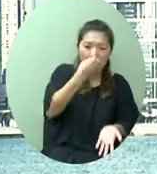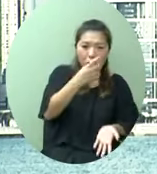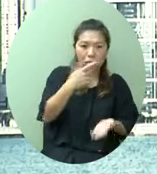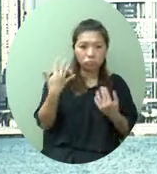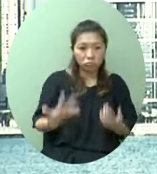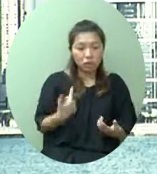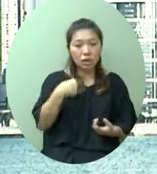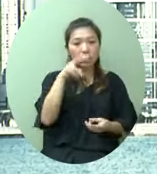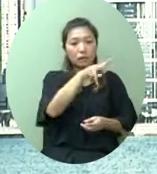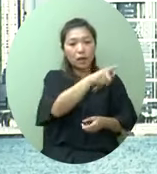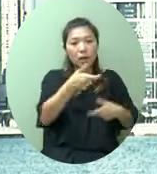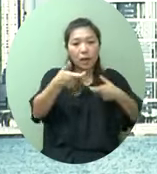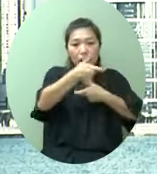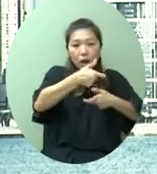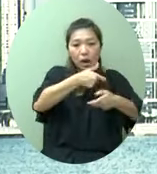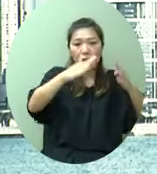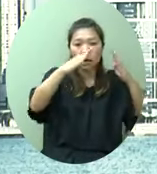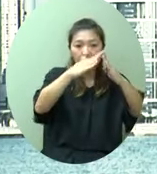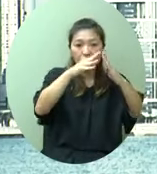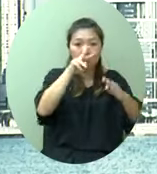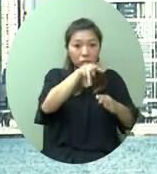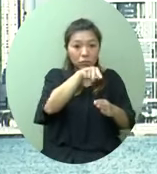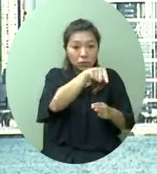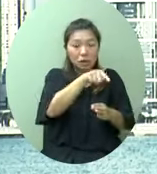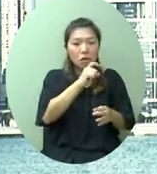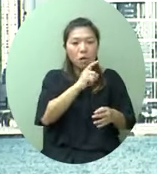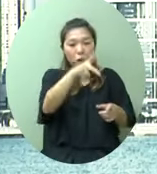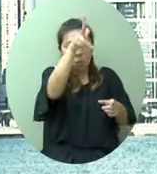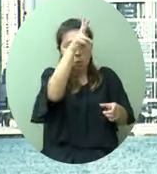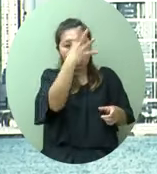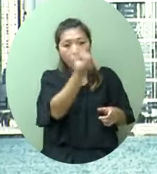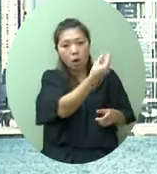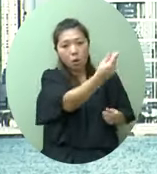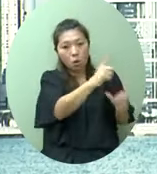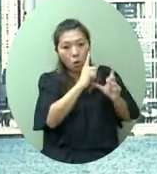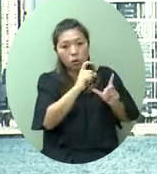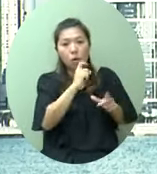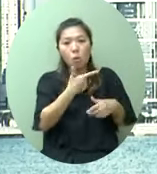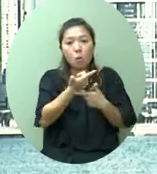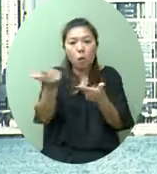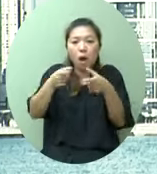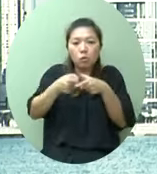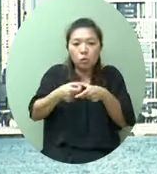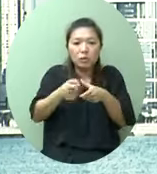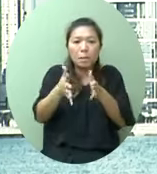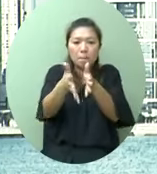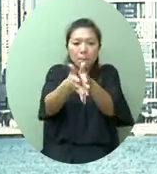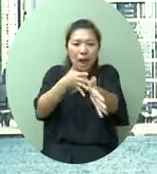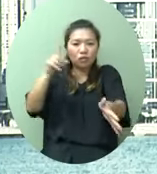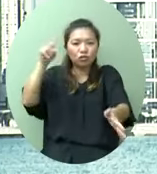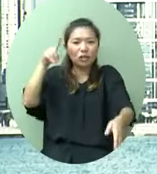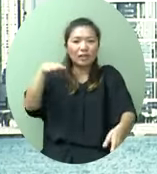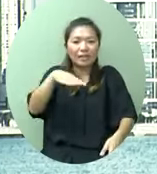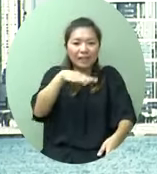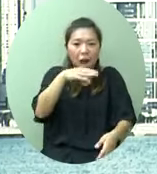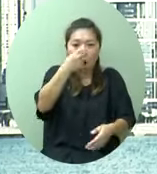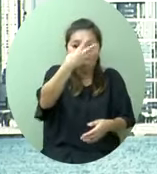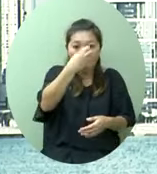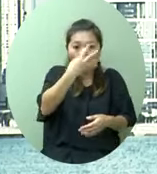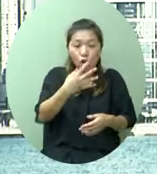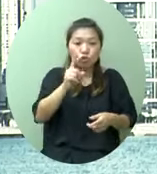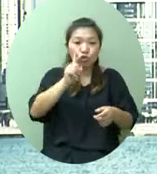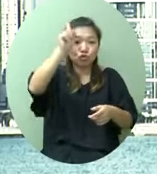所的主席和總裁口中，我知道有很多公司是排緊隊，是等緊在香港